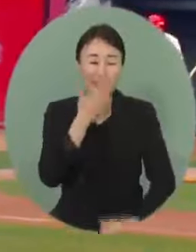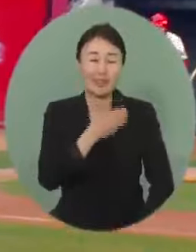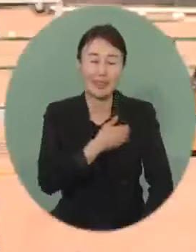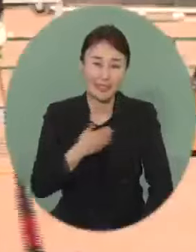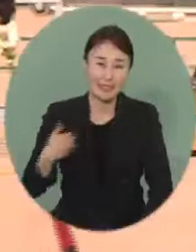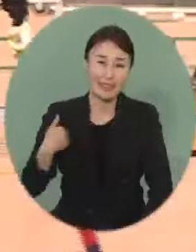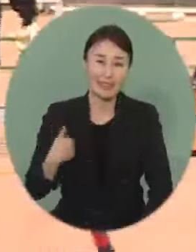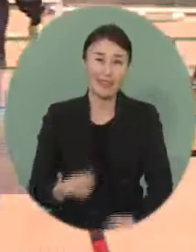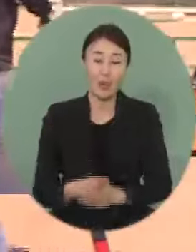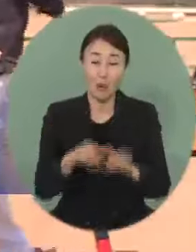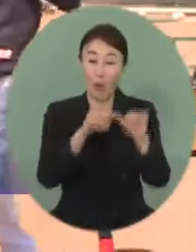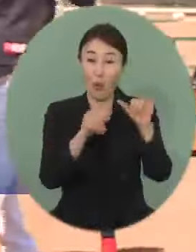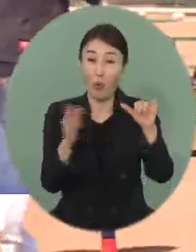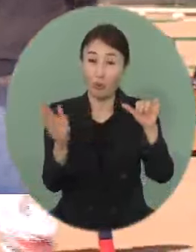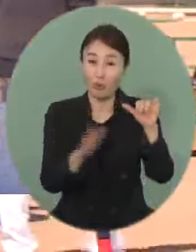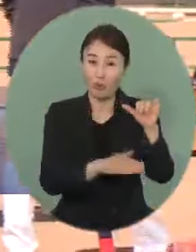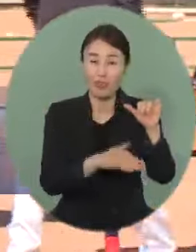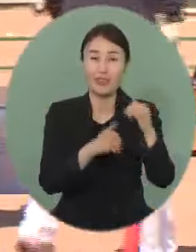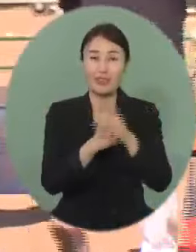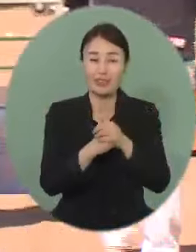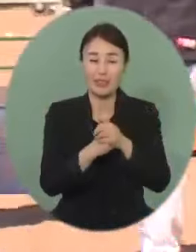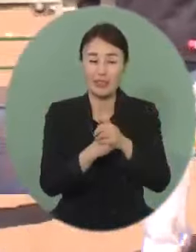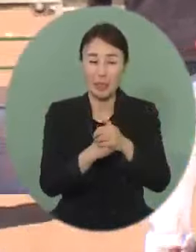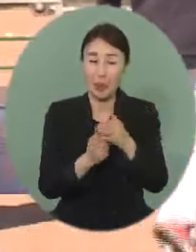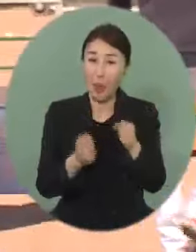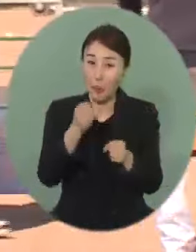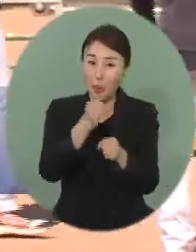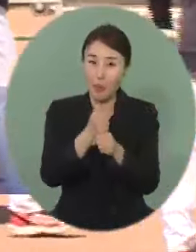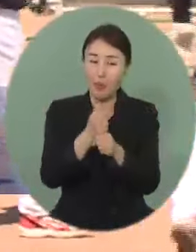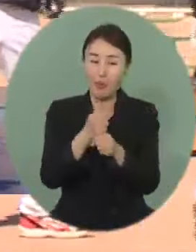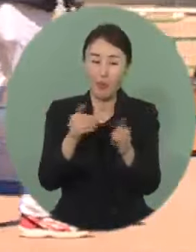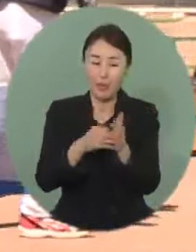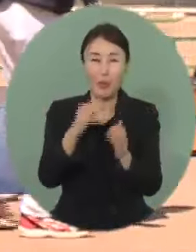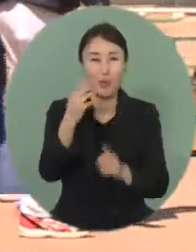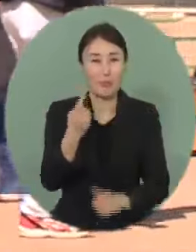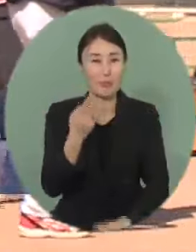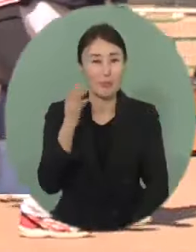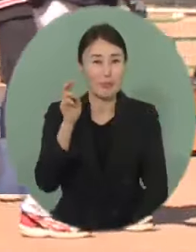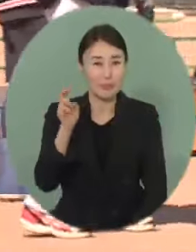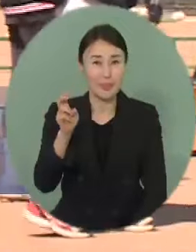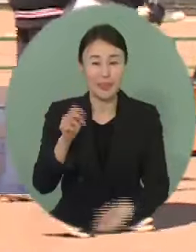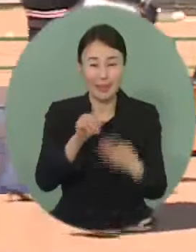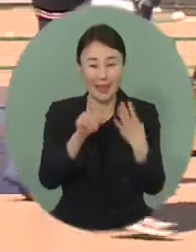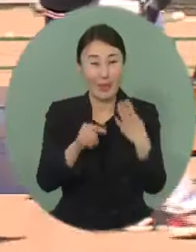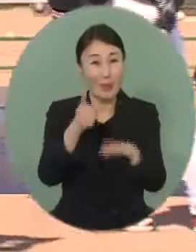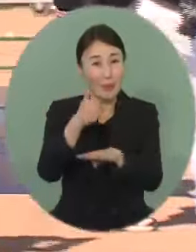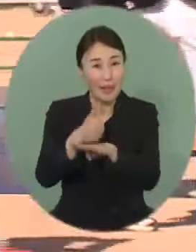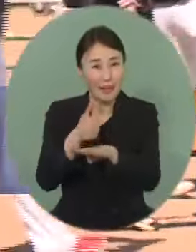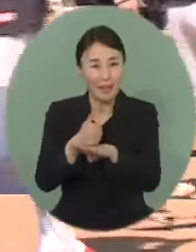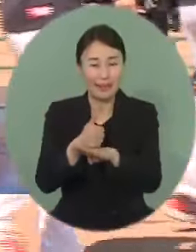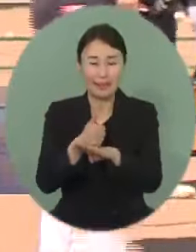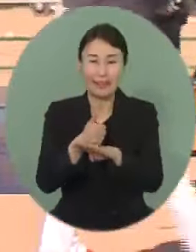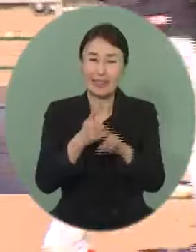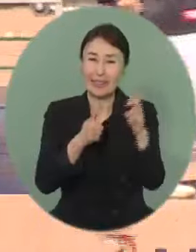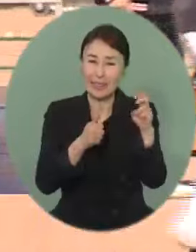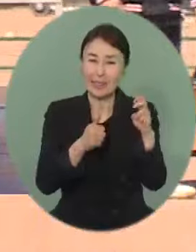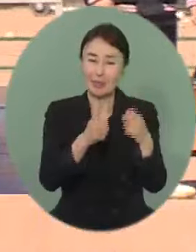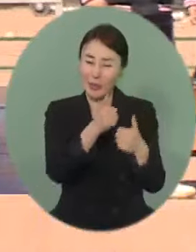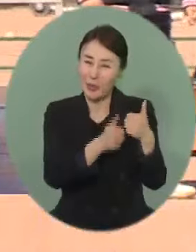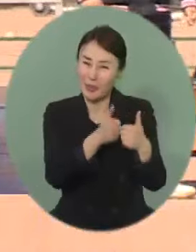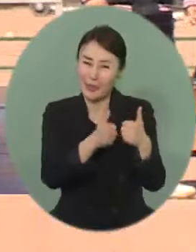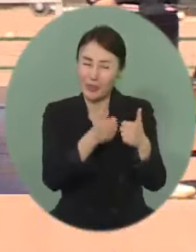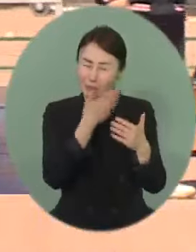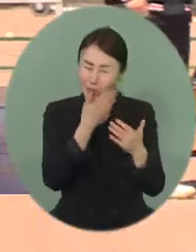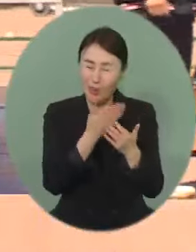자신했습니다. 5월 초부터는 충분히 돌아올 수 있을 거라고 생각을 하고 있어서 4월 말 뭐 한 20경기 정도가